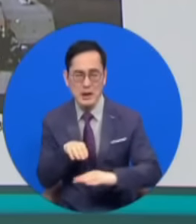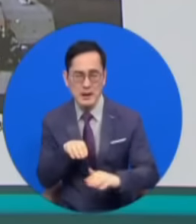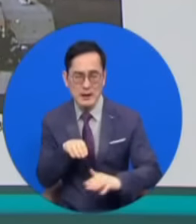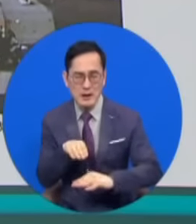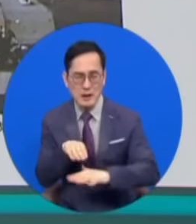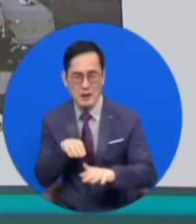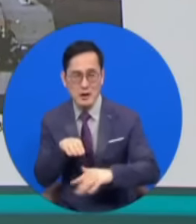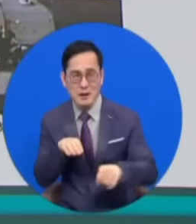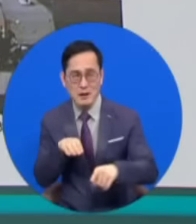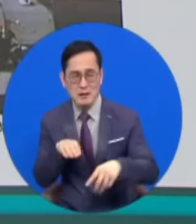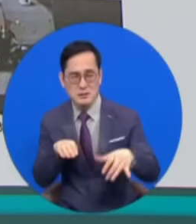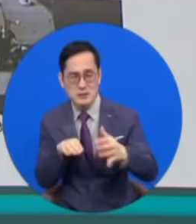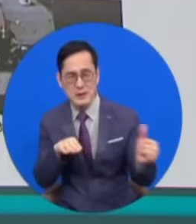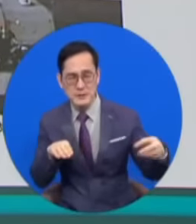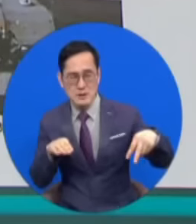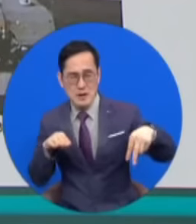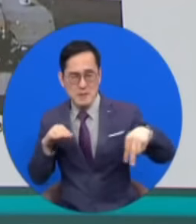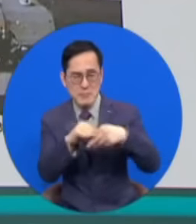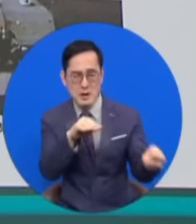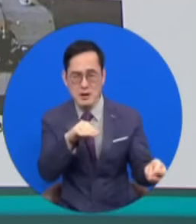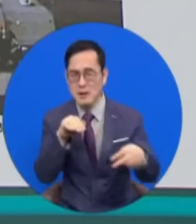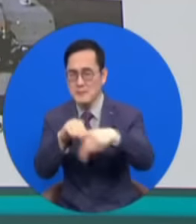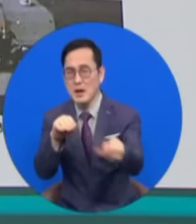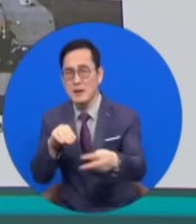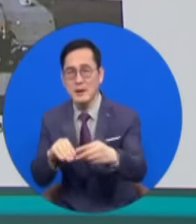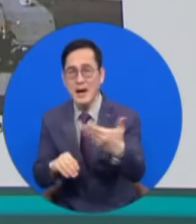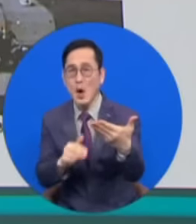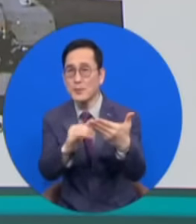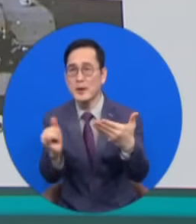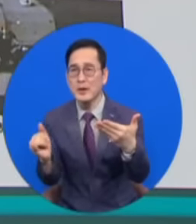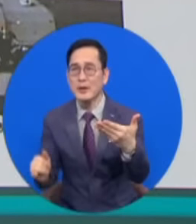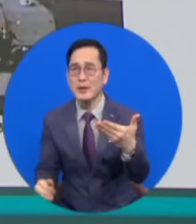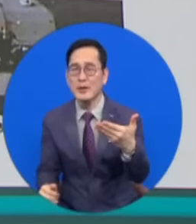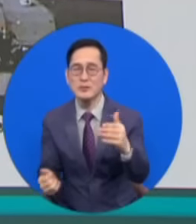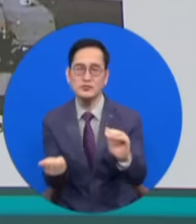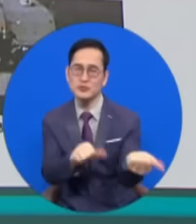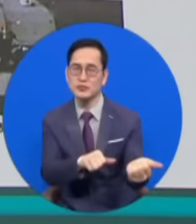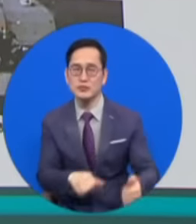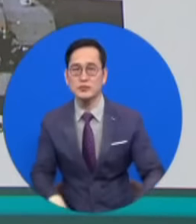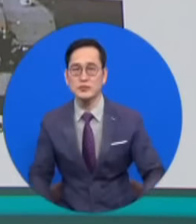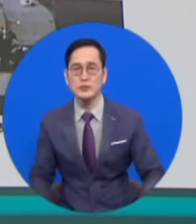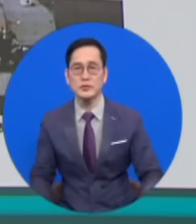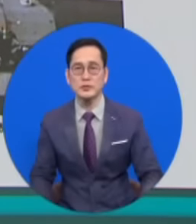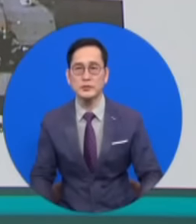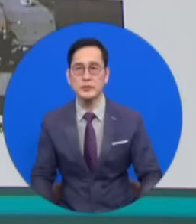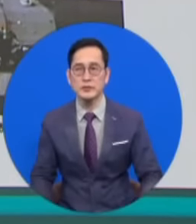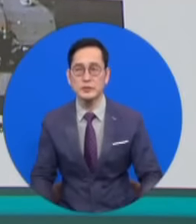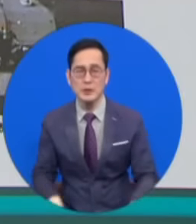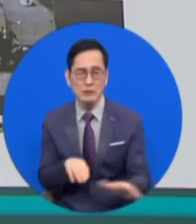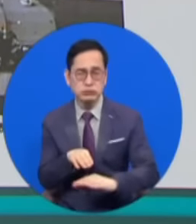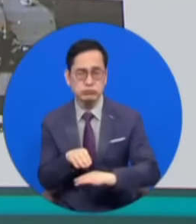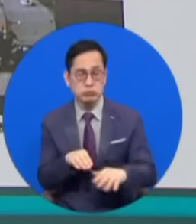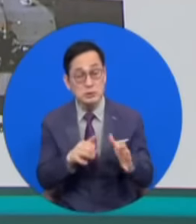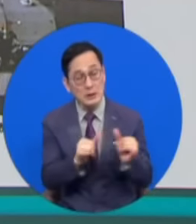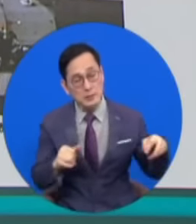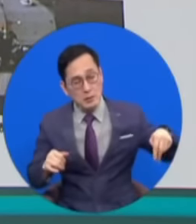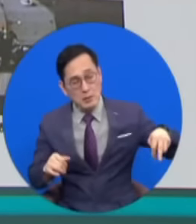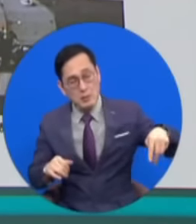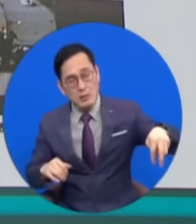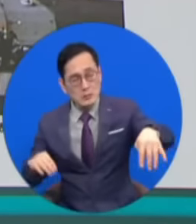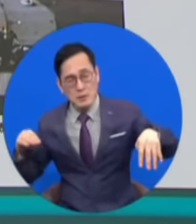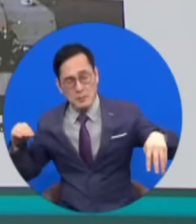있던 행인 9명이 사망을 했습니다. 시청역 교차로에서 차량이 인도로 돌진한 건데